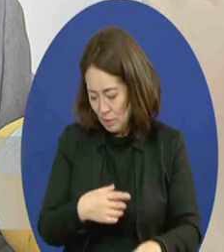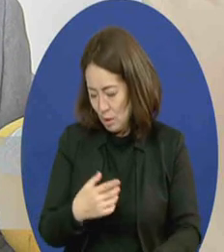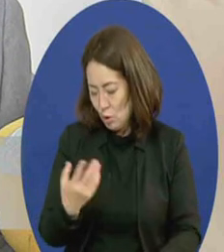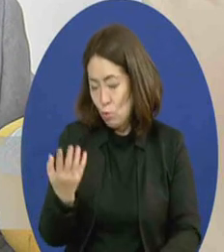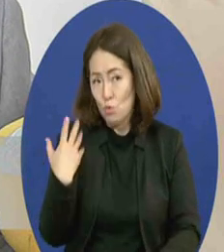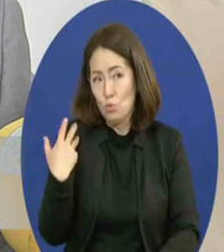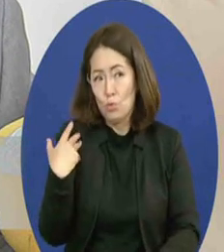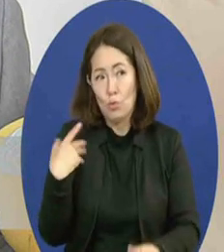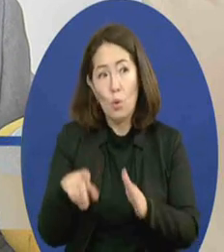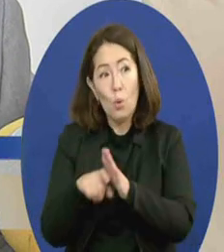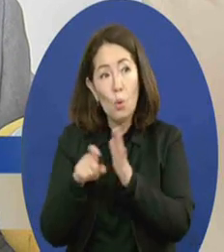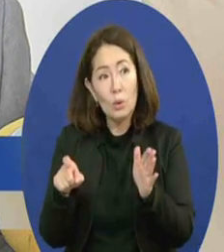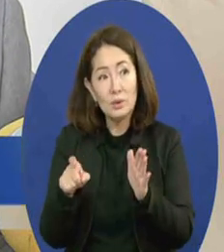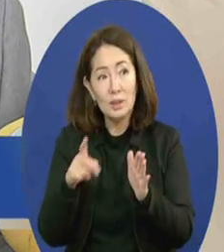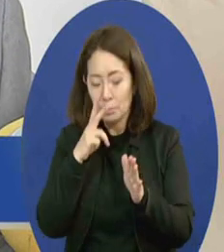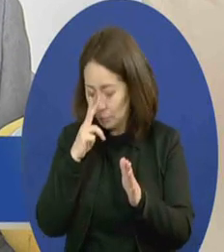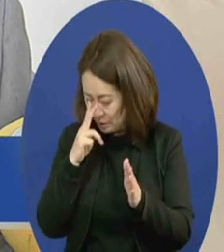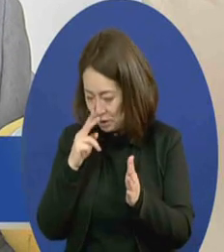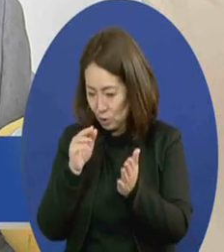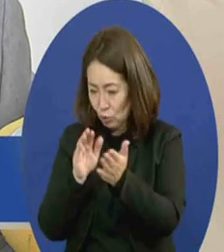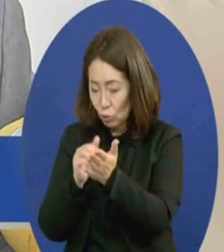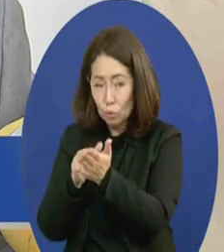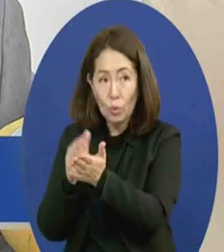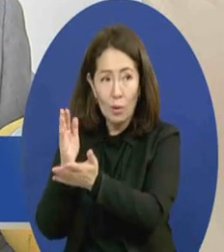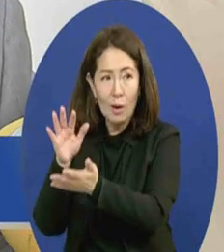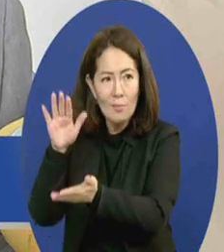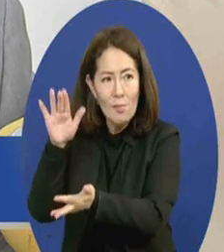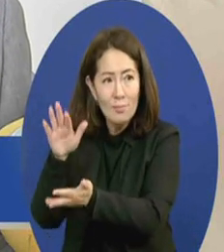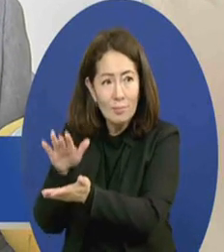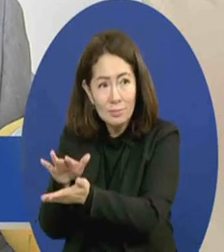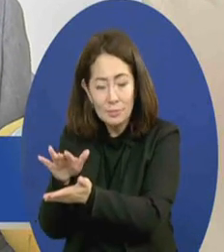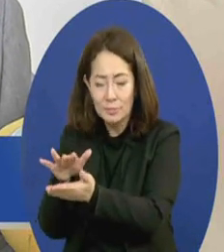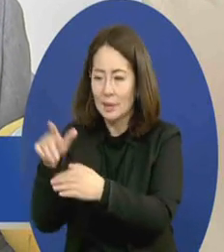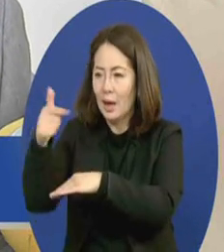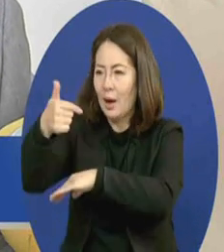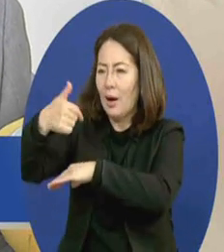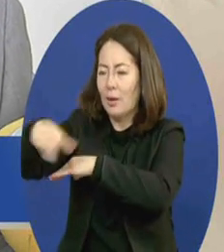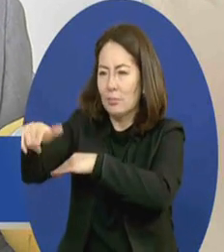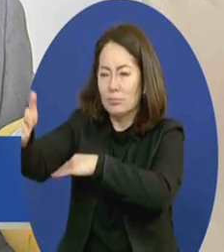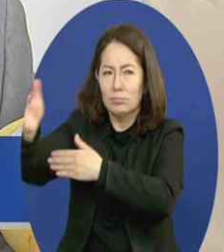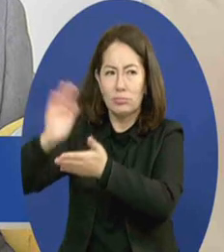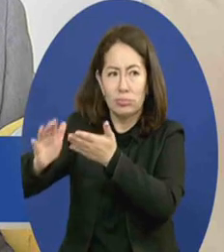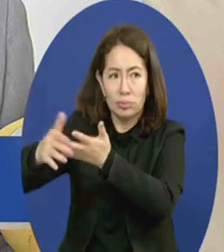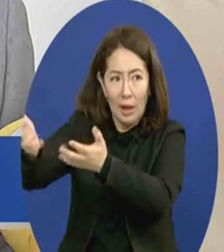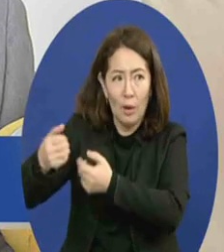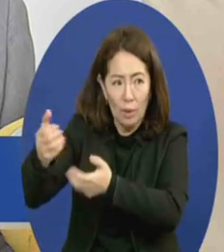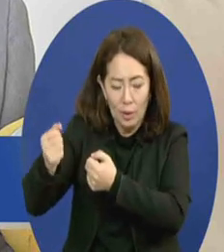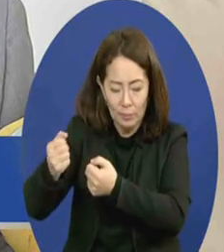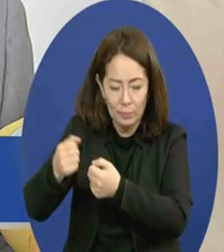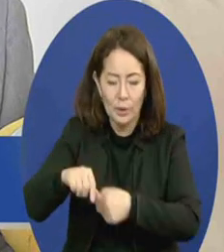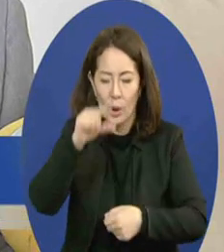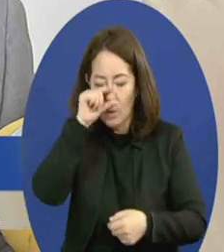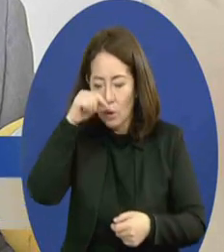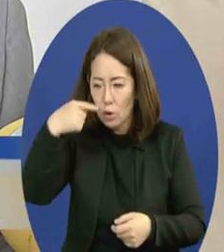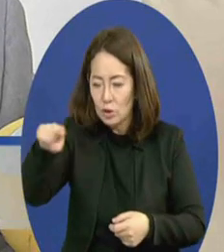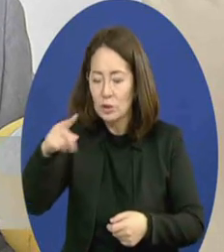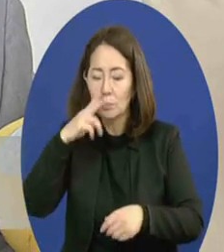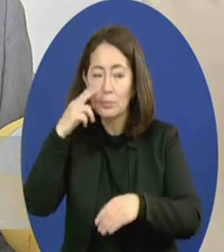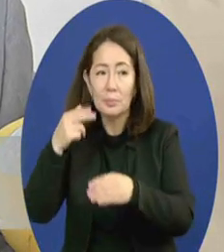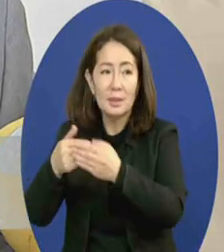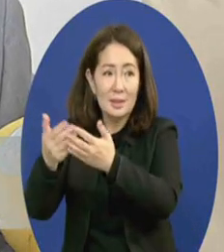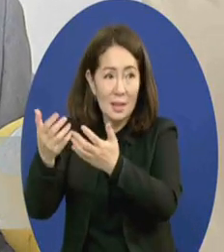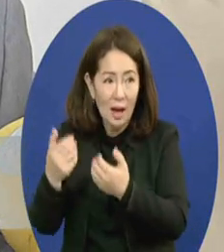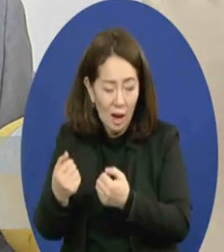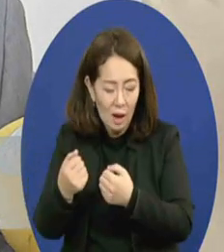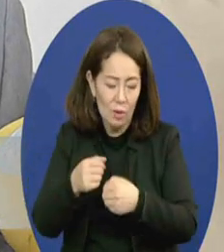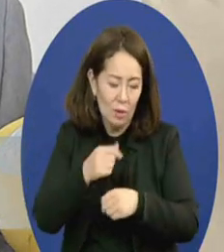өнгөсөн хугацааны хомсол гарах үедээс бид нар гаднаас татаж авах хугацаа зам хэвийн байдалд орох Орос улбаноос Роснефт компаниас хэвийн хэмжээ нийлүүлэх